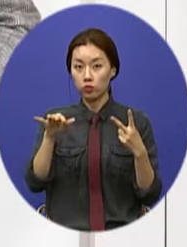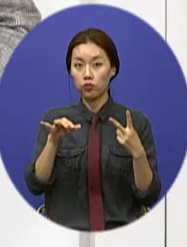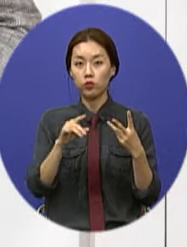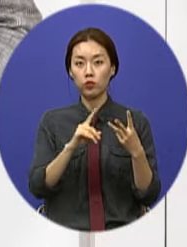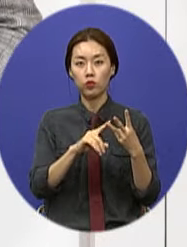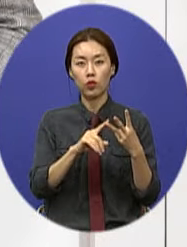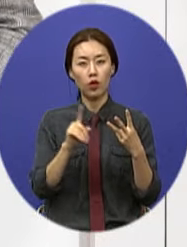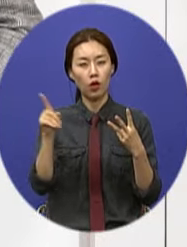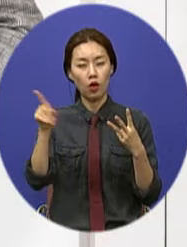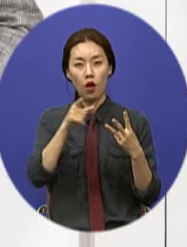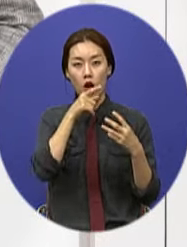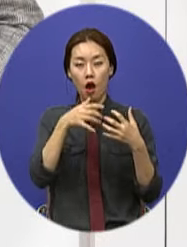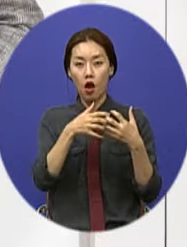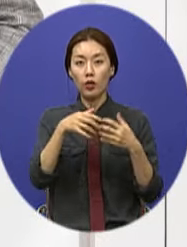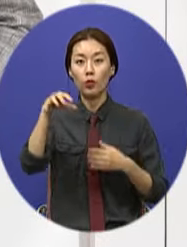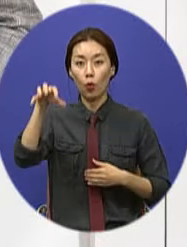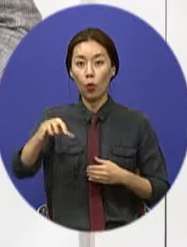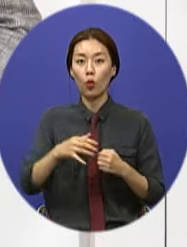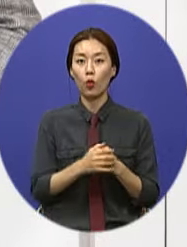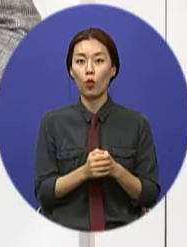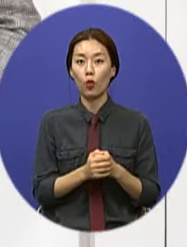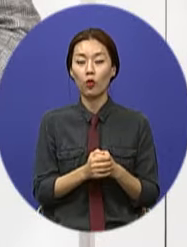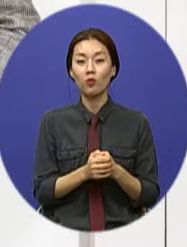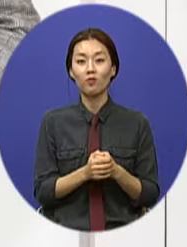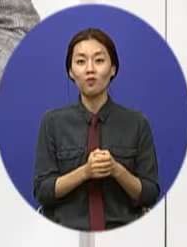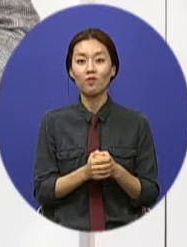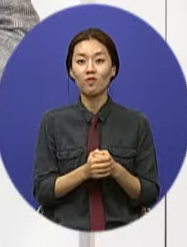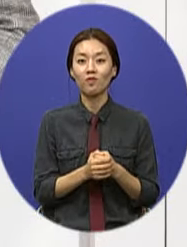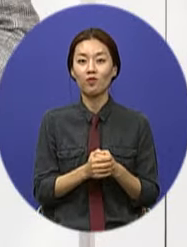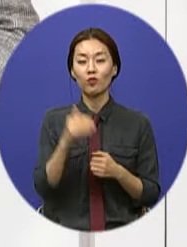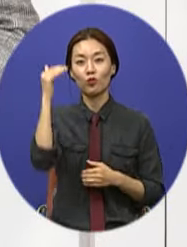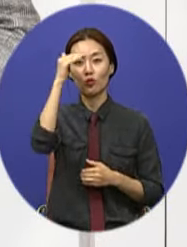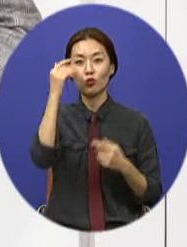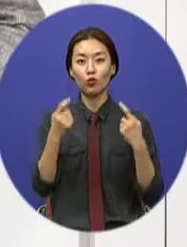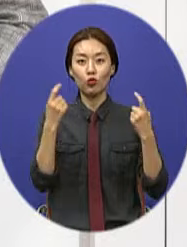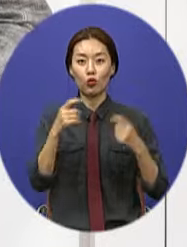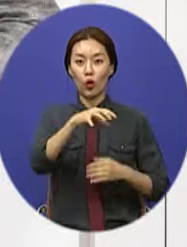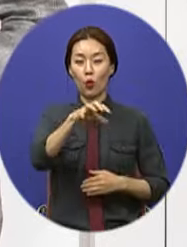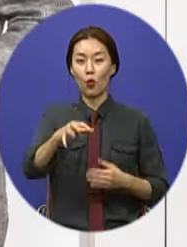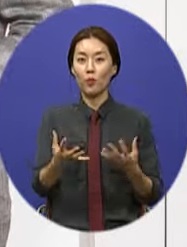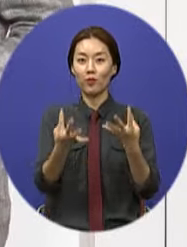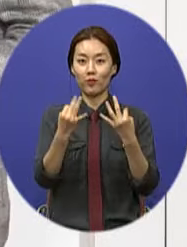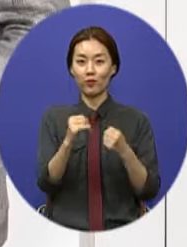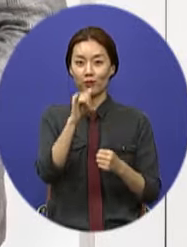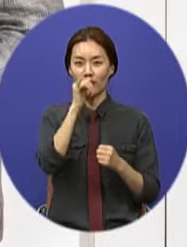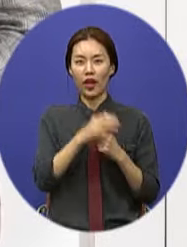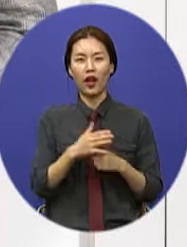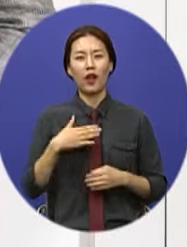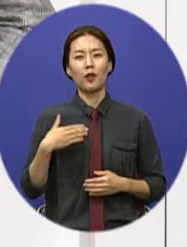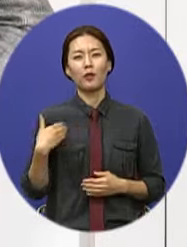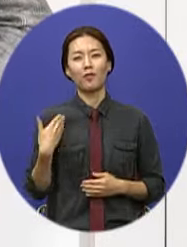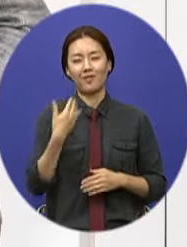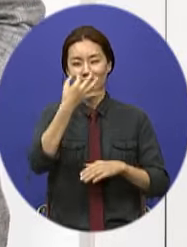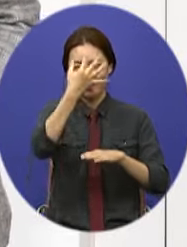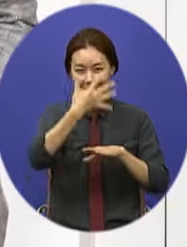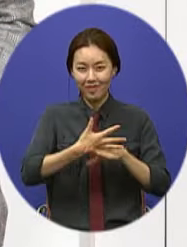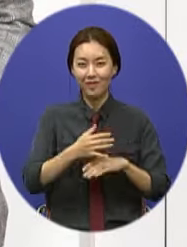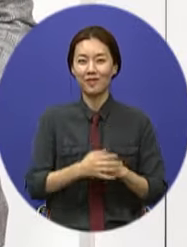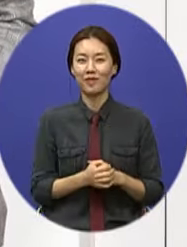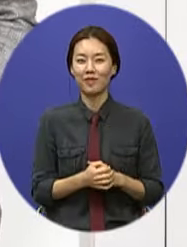저 얼음골. 얼음골. 예, 뭐 관광지가 좀 많아요. 예. 아, 맞아요. 그렇구나. 제가 몰라서 예. 그렇습니다. 죄송합니다.